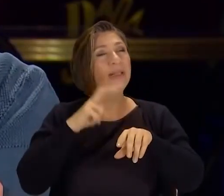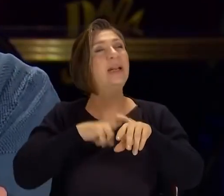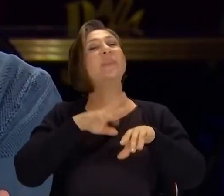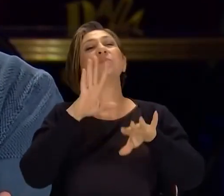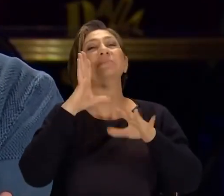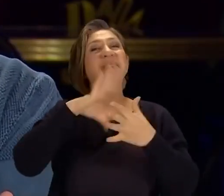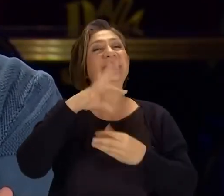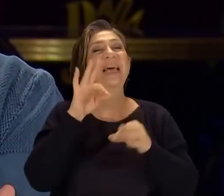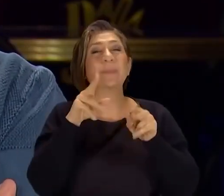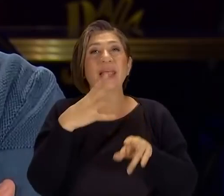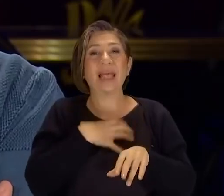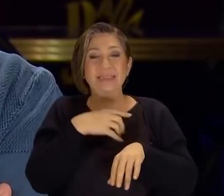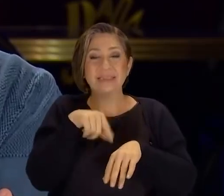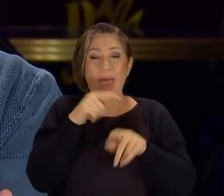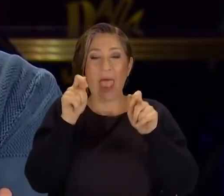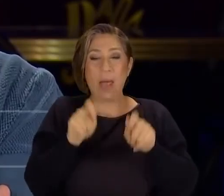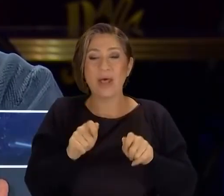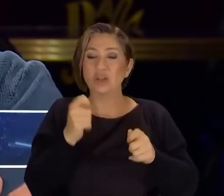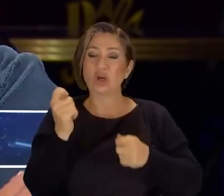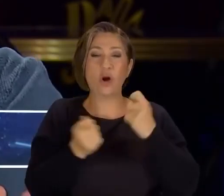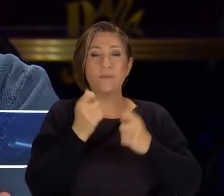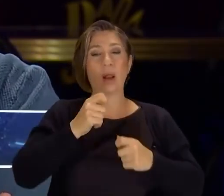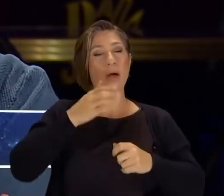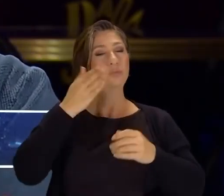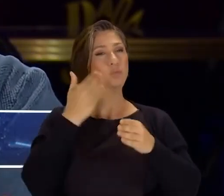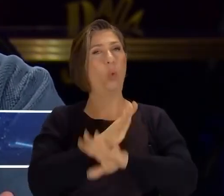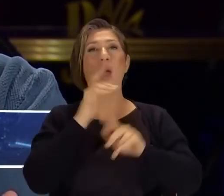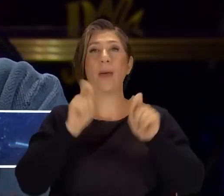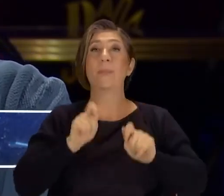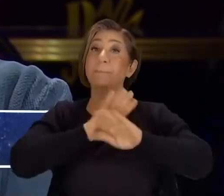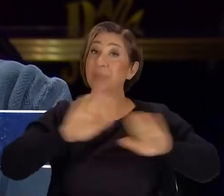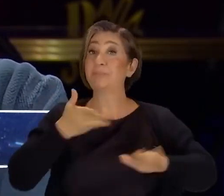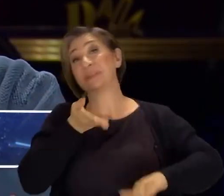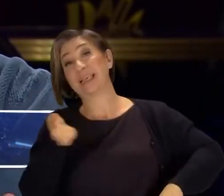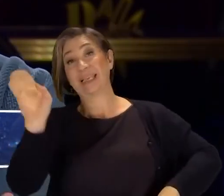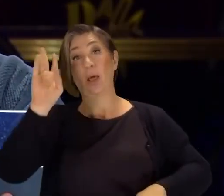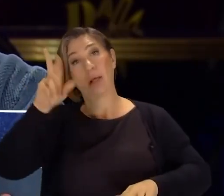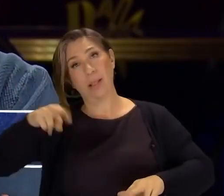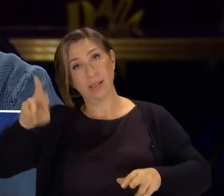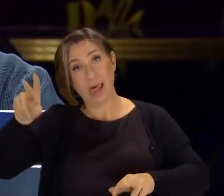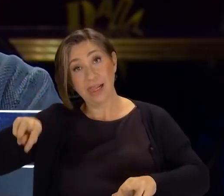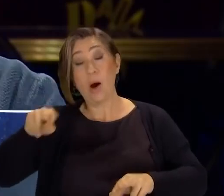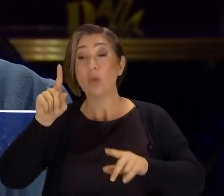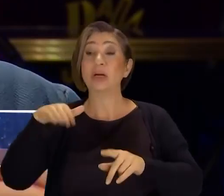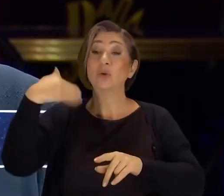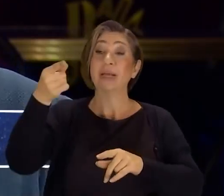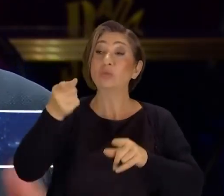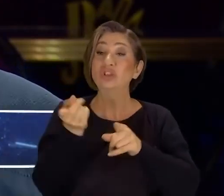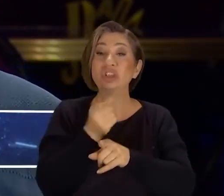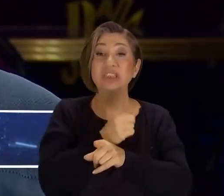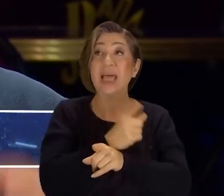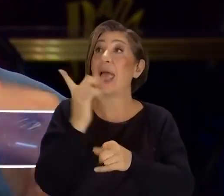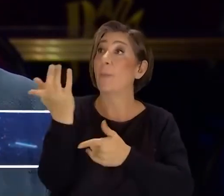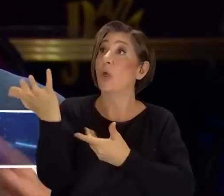bu çok güzel gibi Hepsi kendi zamanında yapabilecekleri görevleri hakkıyla yerine getirip gittiler Ondan sonra gelenler bu çeşitli yeni bileşenler